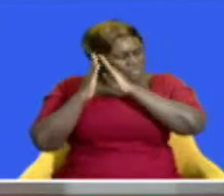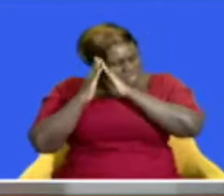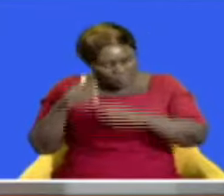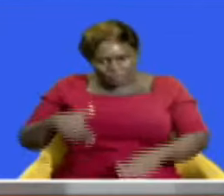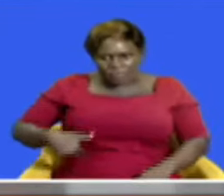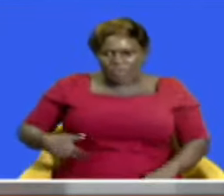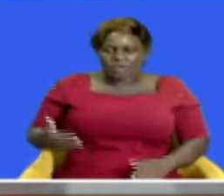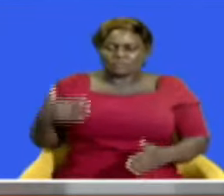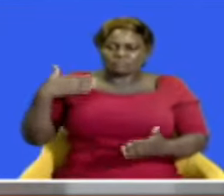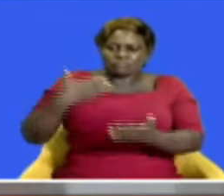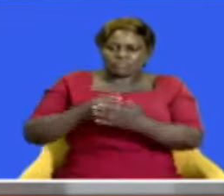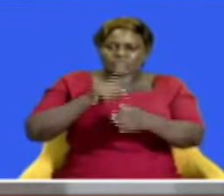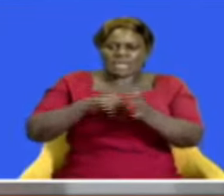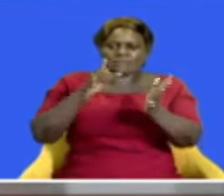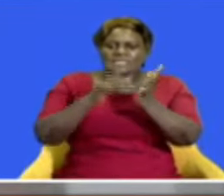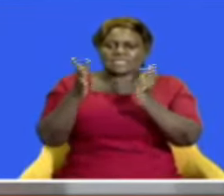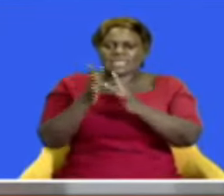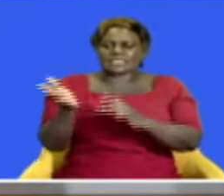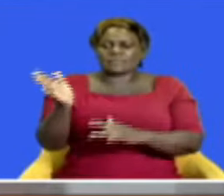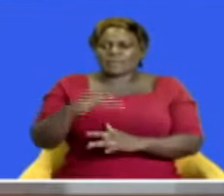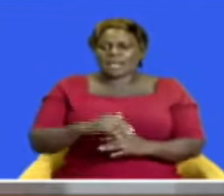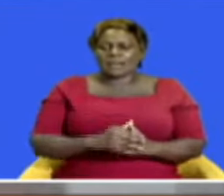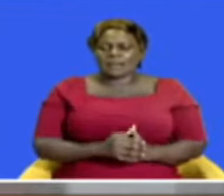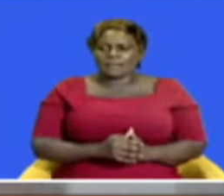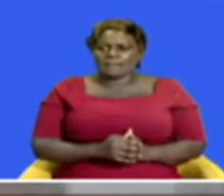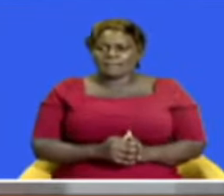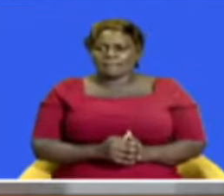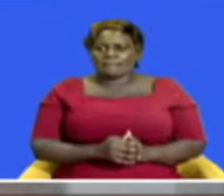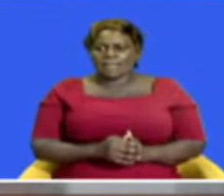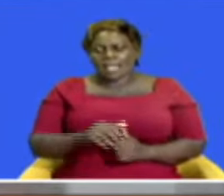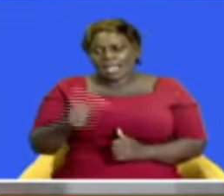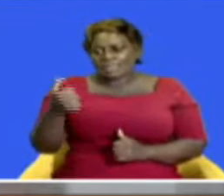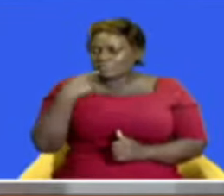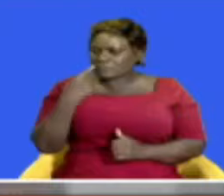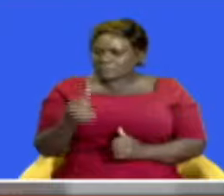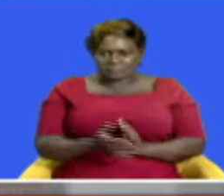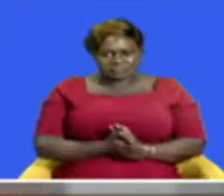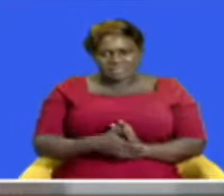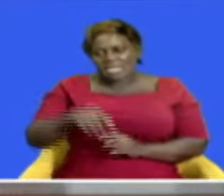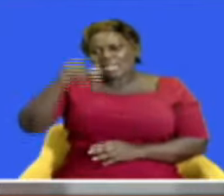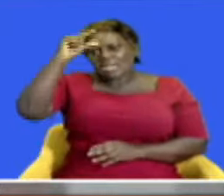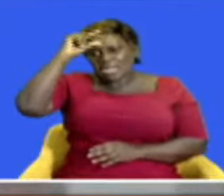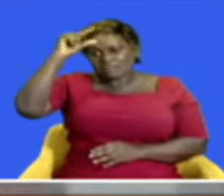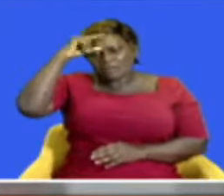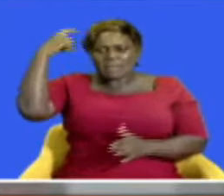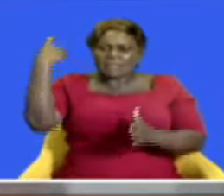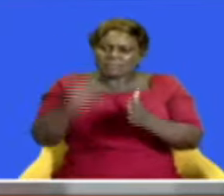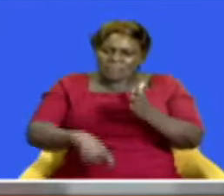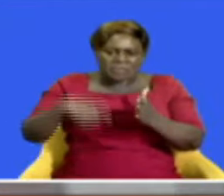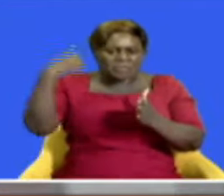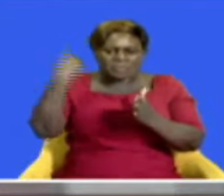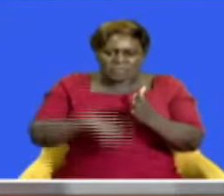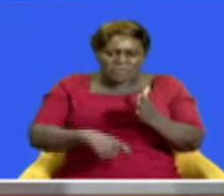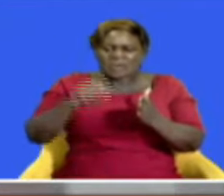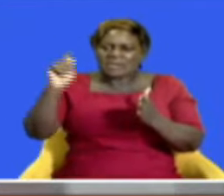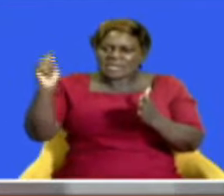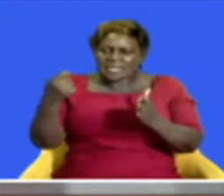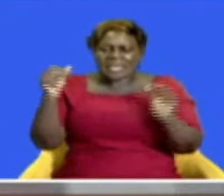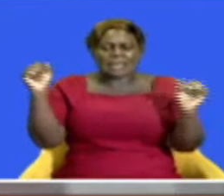mpaka Yesu arudi. Ni Priscilla Kapchoka akiwa Kapenguria. Mwingine anasema wache serikali ikate pesa, hakuna njia